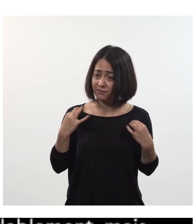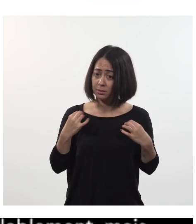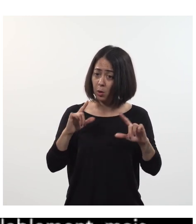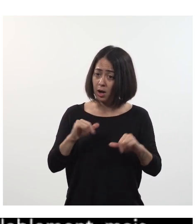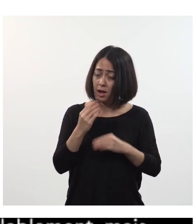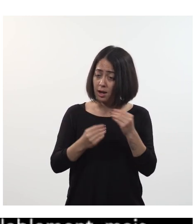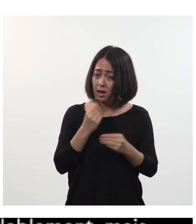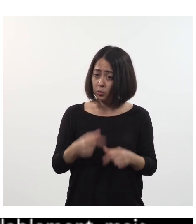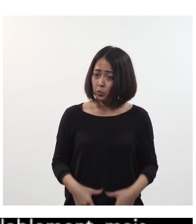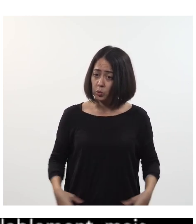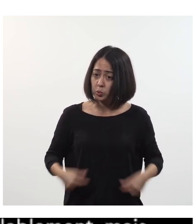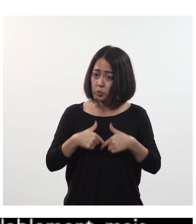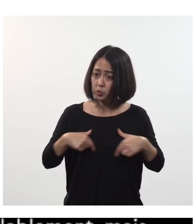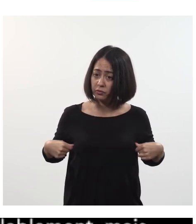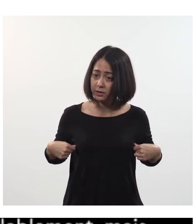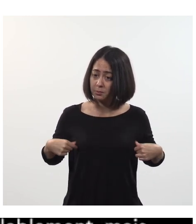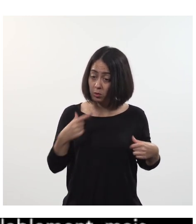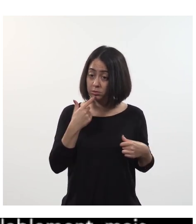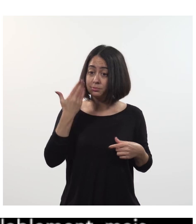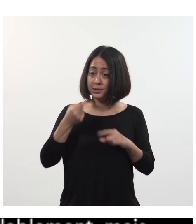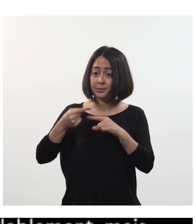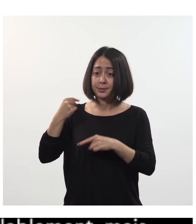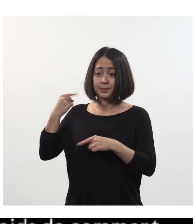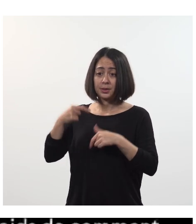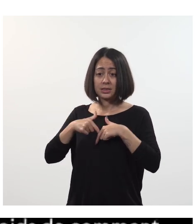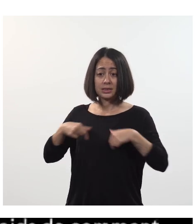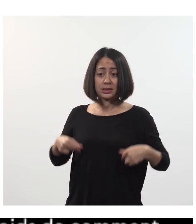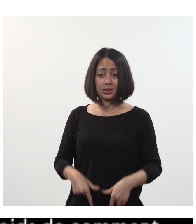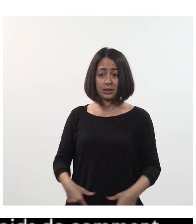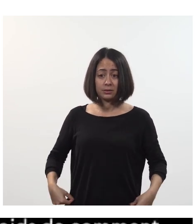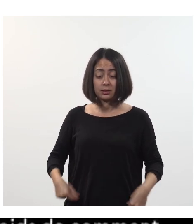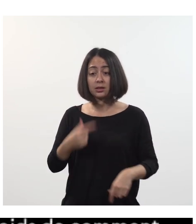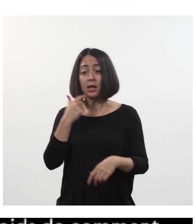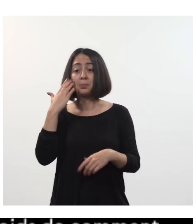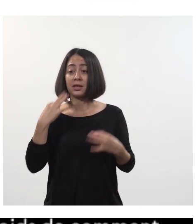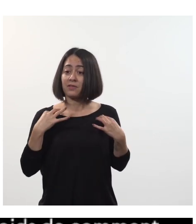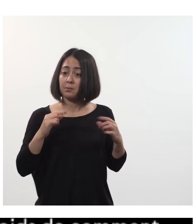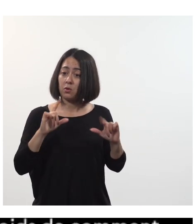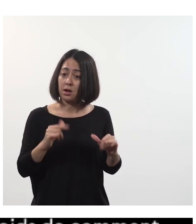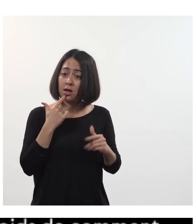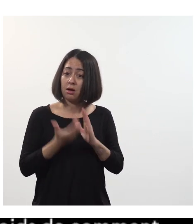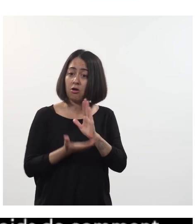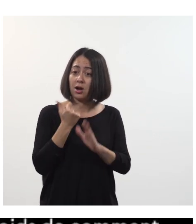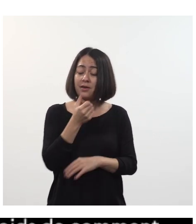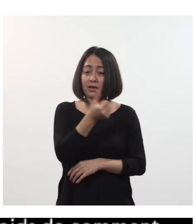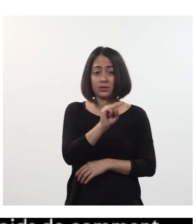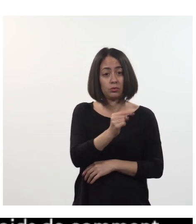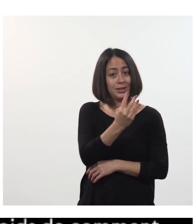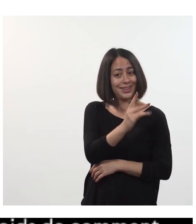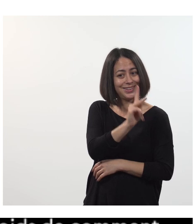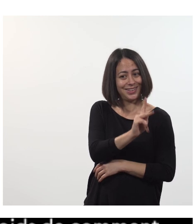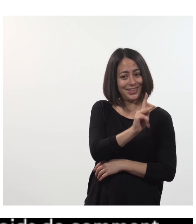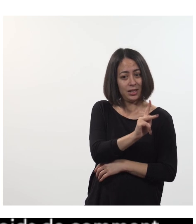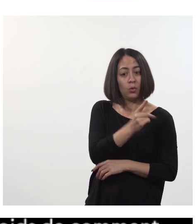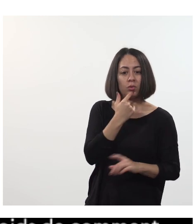la peser de la même façon et d'enlever 1,4 kg pour une femme et 2 kilos pour un homme, de façon à ce que quand on a besoin de comparer avec